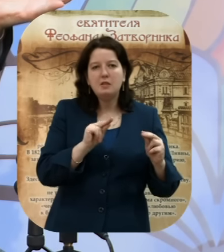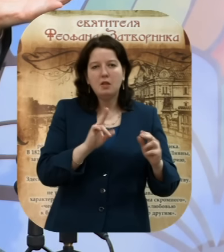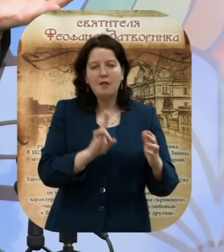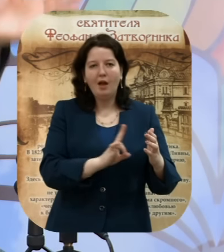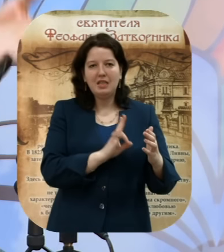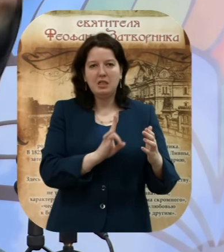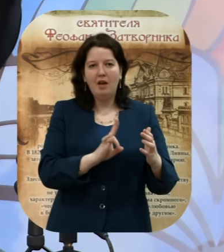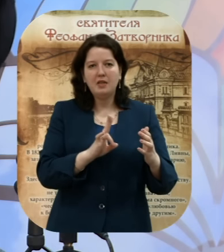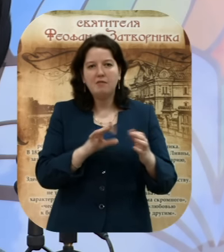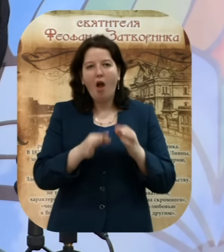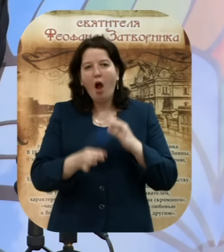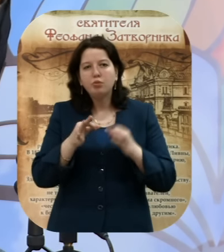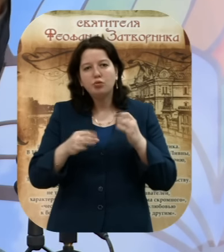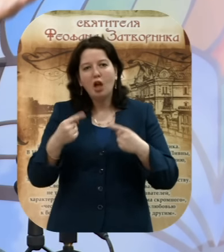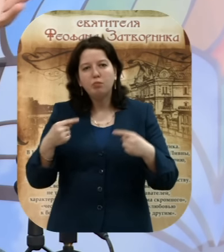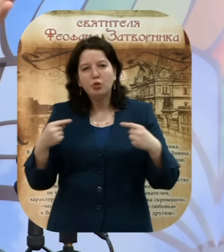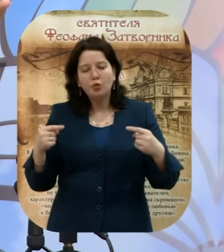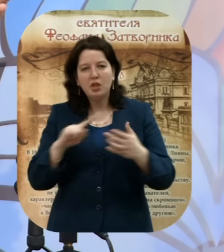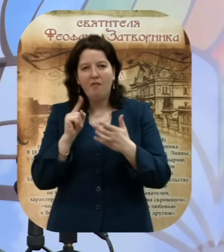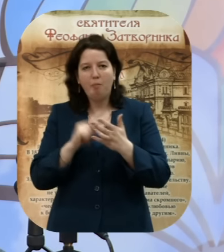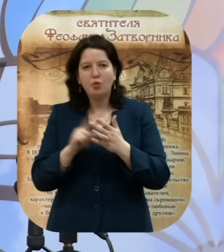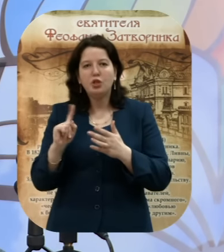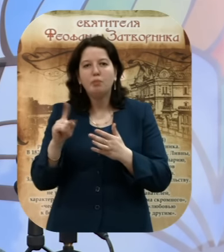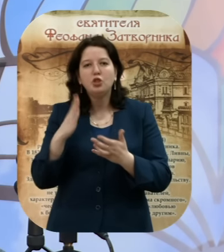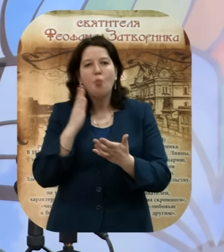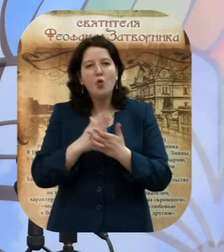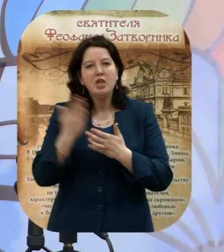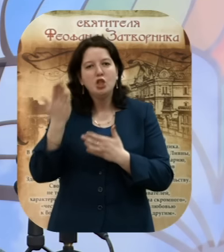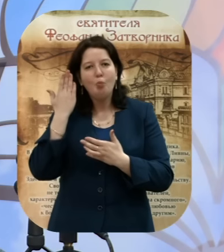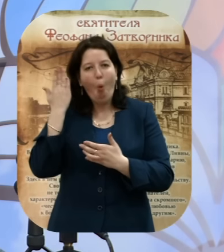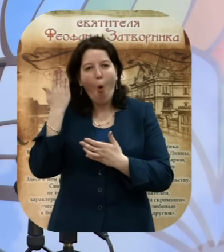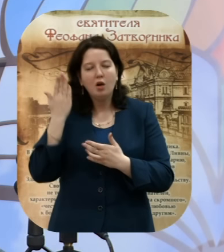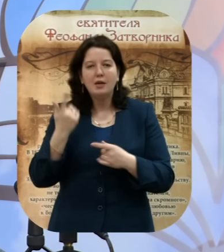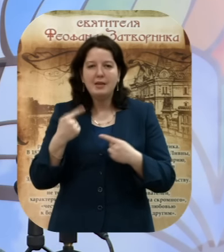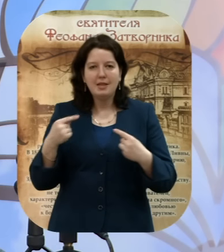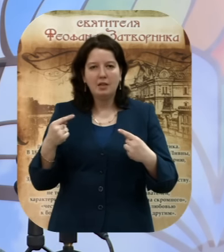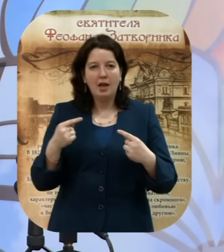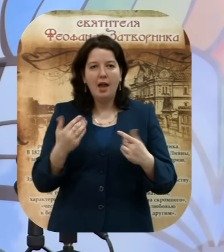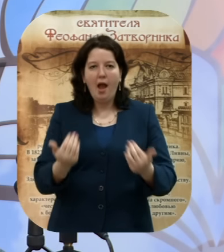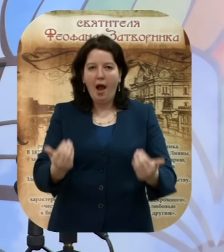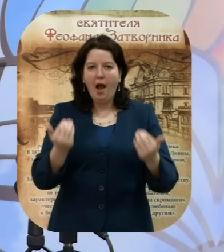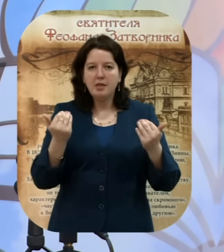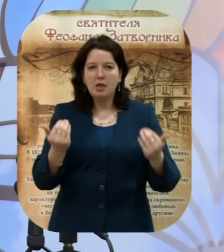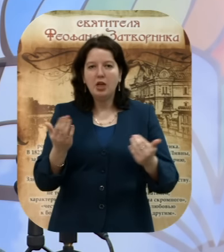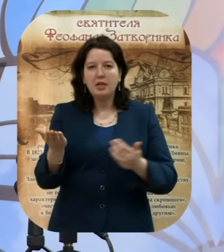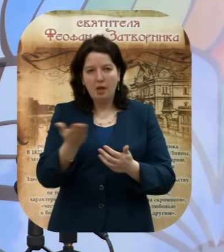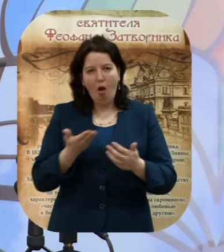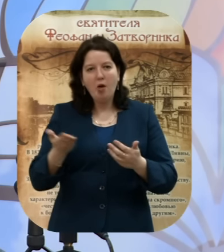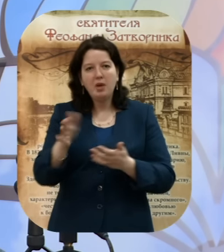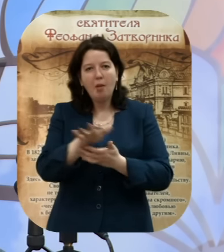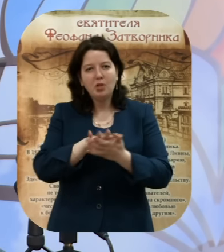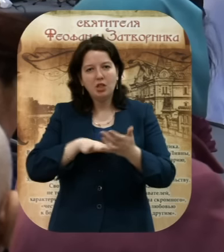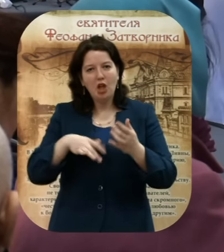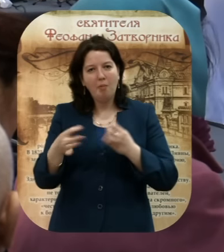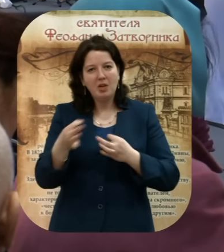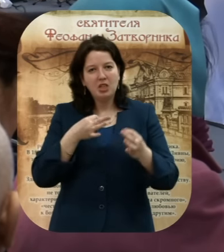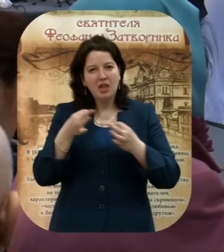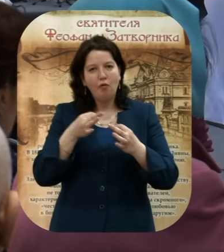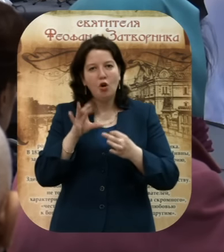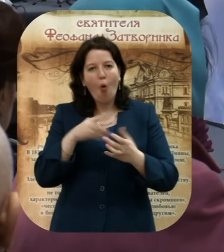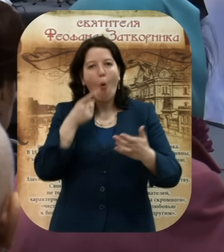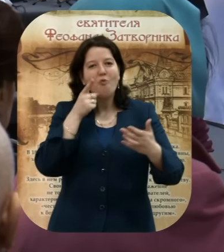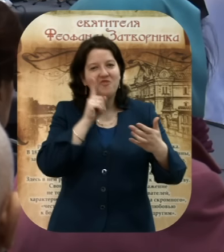вопросы. Почему даже Бог есть. Сейчас мы говорим о человеке, который все-таки имеет веру.